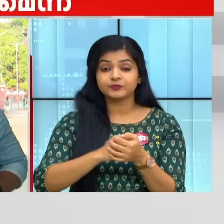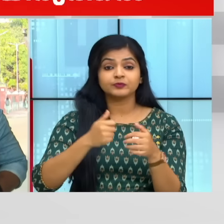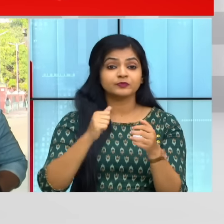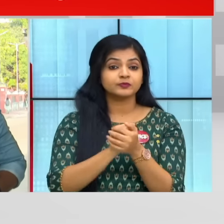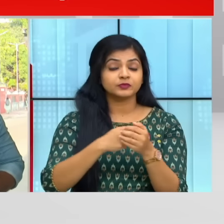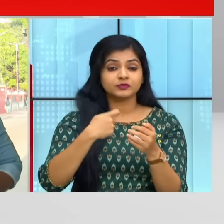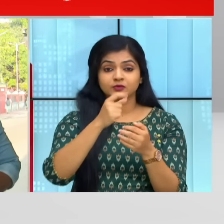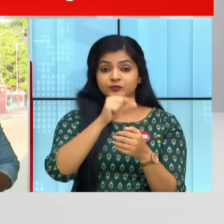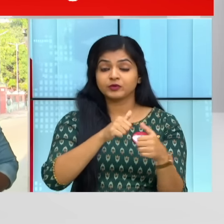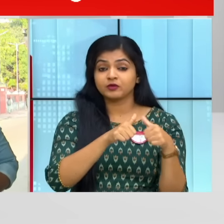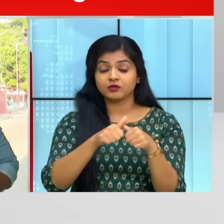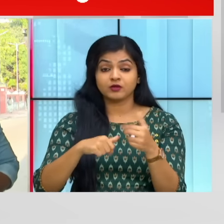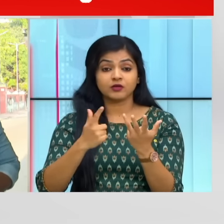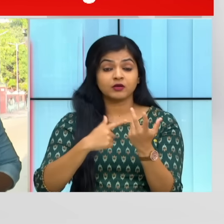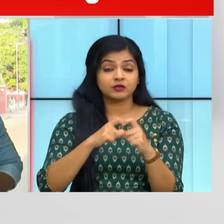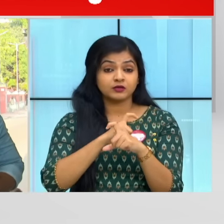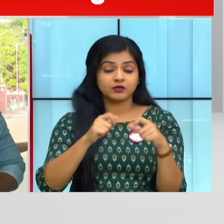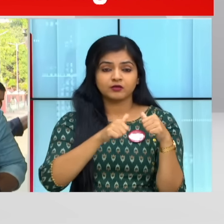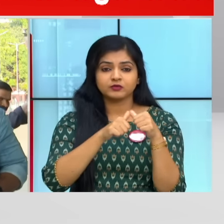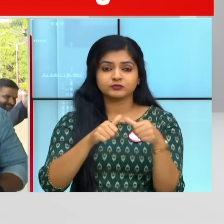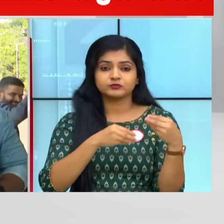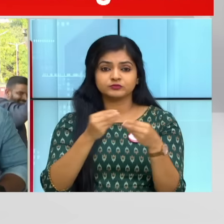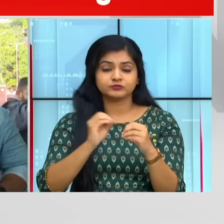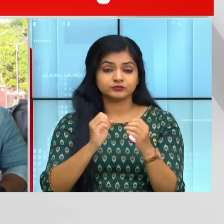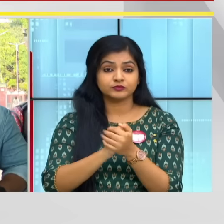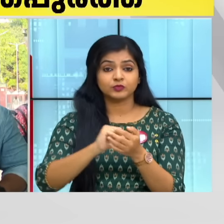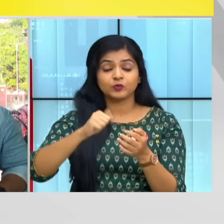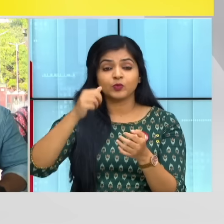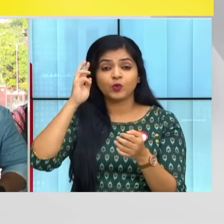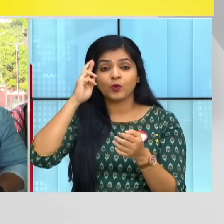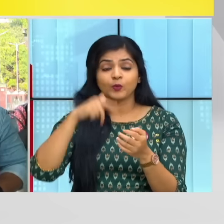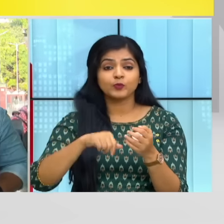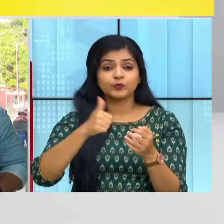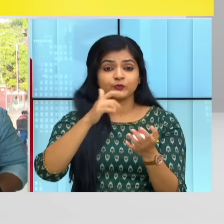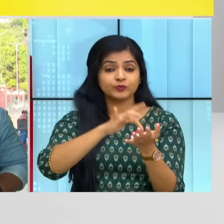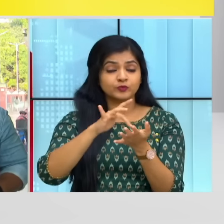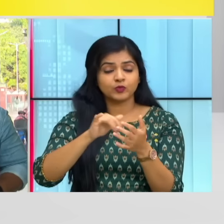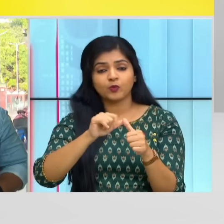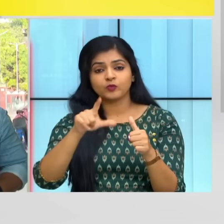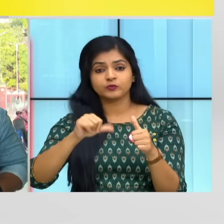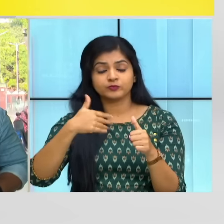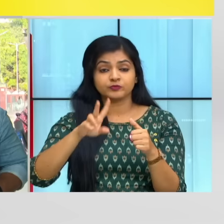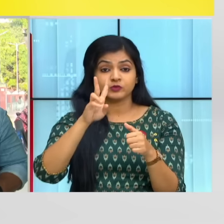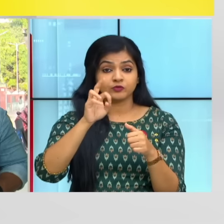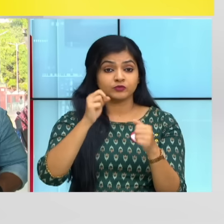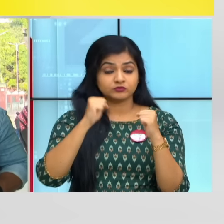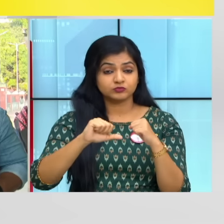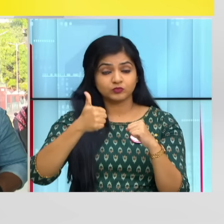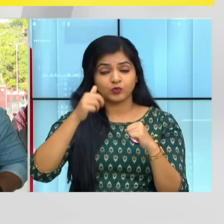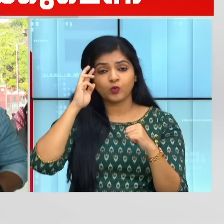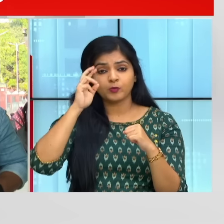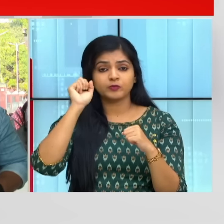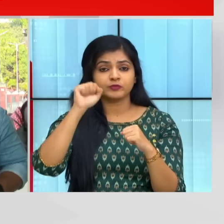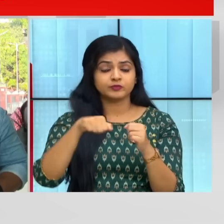കൃത്യമായ എണ്ണം പറയാൻ തയ്യാറായില്ല എന്നുള്ളതാണ്. BJP വിജയപ്രതീക്ഷ അർപ്പിച്ചിരിക്കുന്ന സീറ്റുകളിൽ ഒക്കെ വിജയിക്കും. 20 സീറ്റിലും വിജയപ്രതീക്ഷ ഉണ്ട് എന്നാണ് അദ്ദേഹം പറഞ്ഞത്.